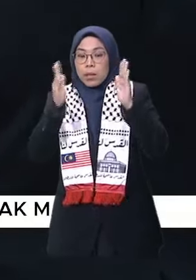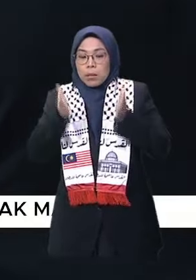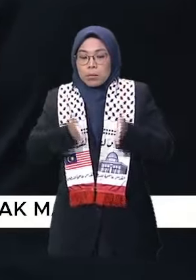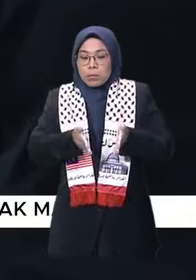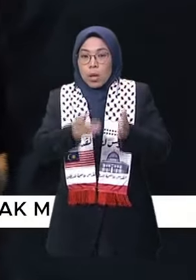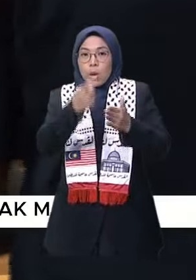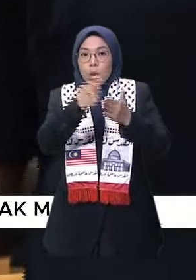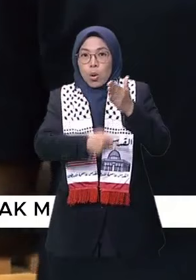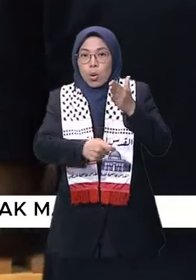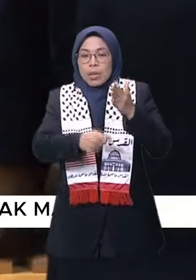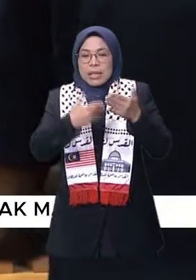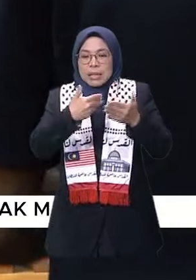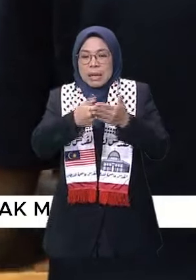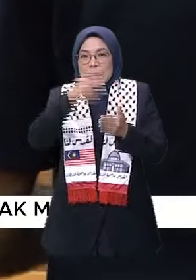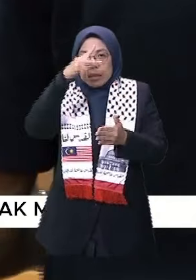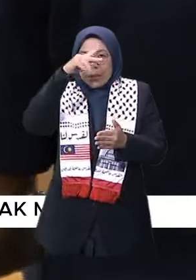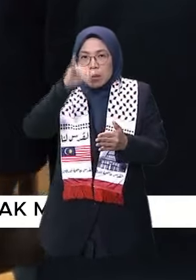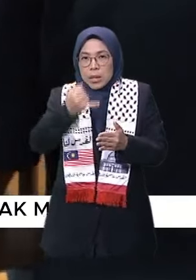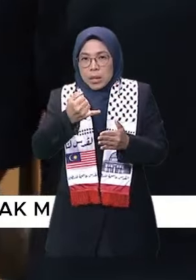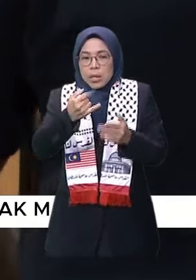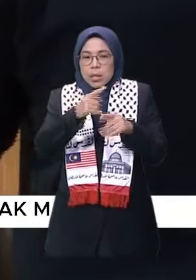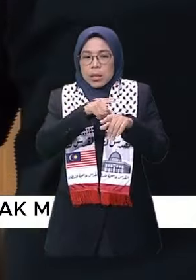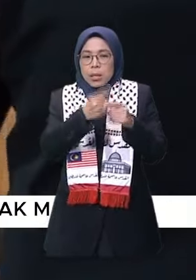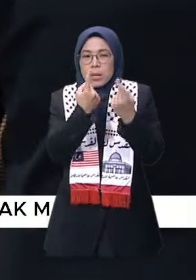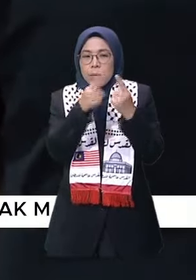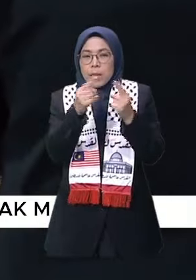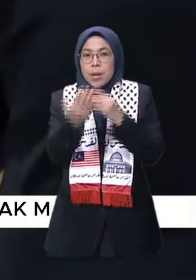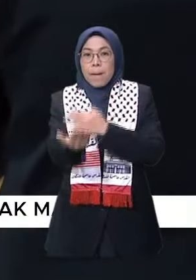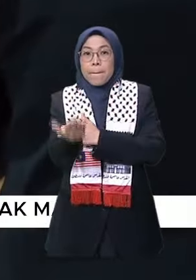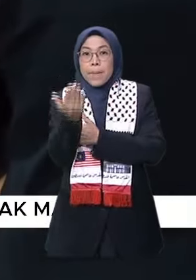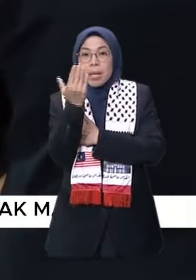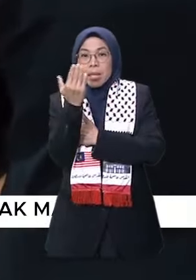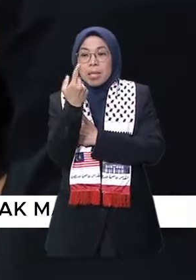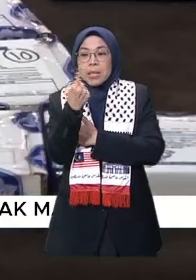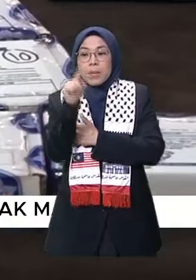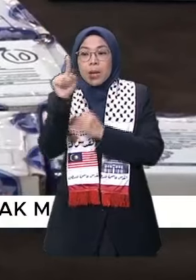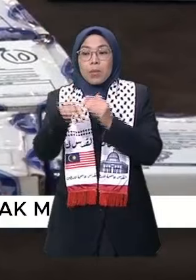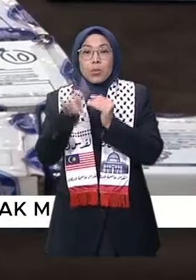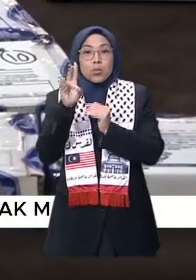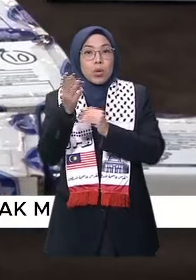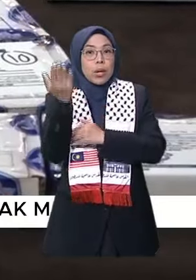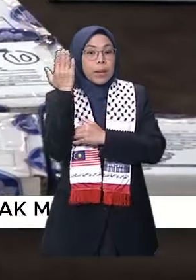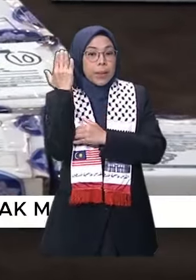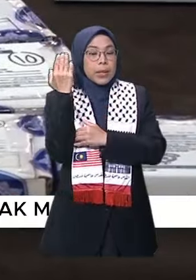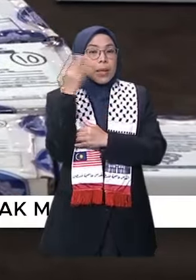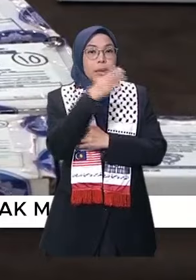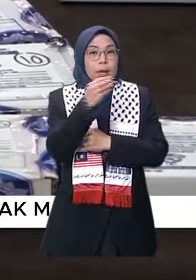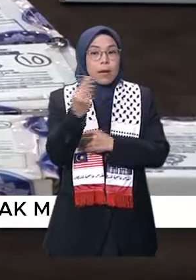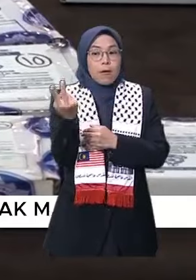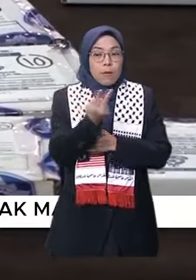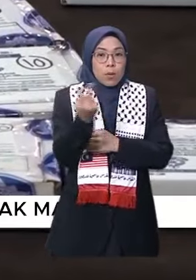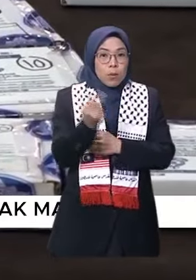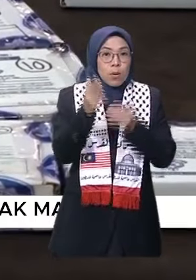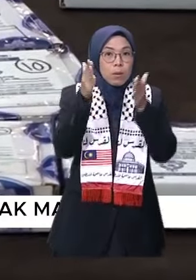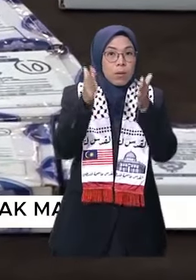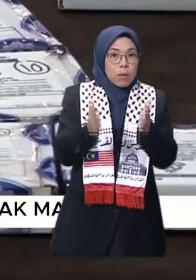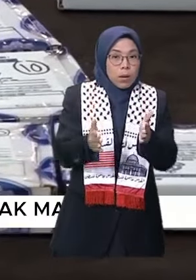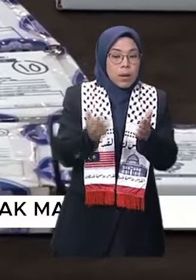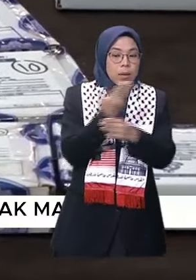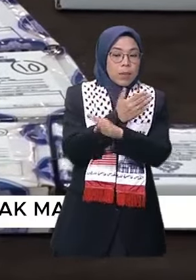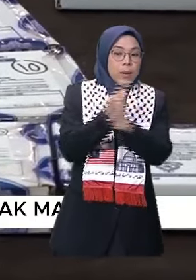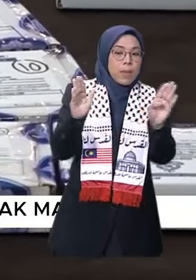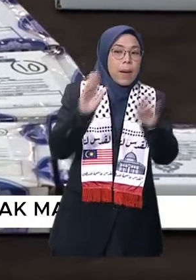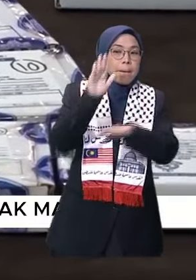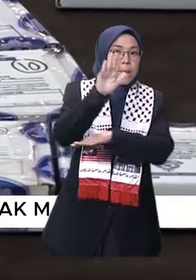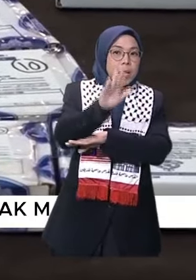berhampiran cyber Jaya pada 11 pagi 11 julai lepas Datuk Seri Mohamad shuhili berkata kedua-dua mangsa kemudian dibebaskan